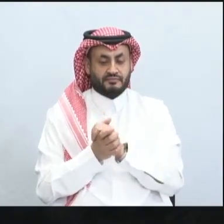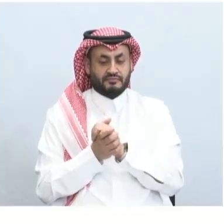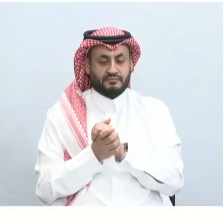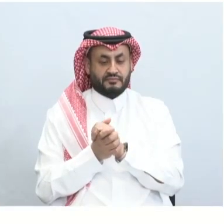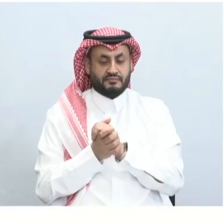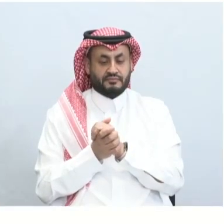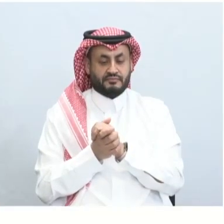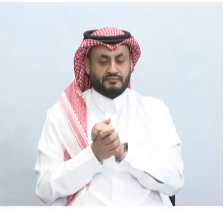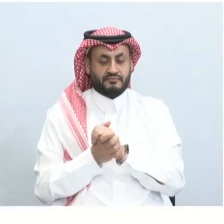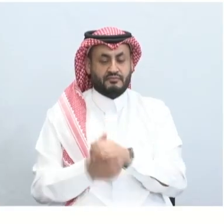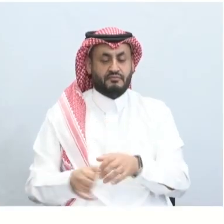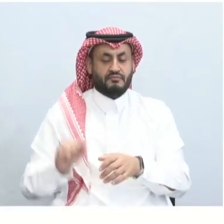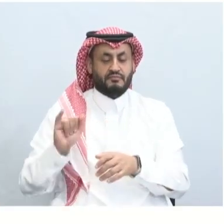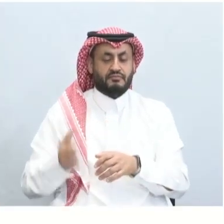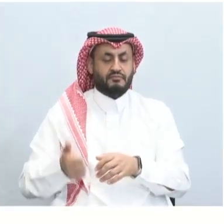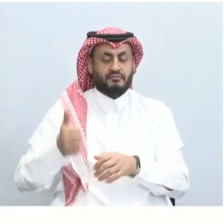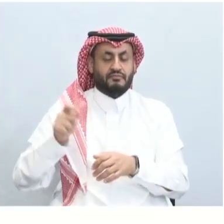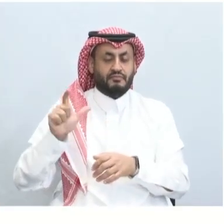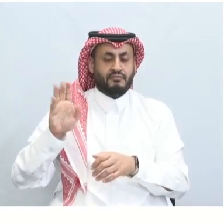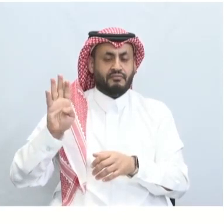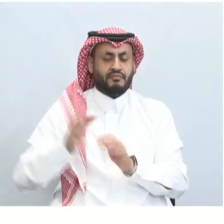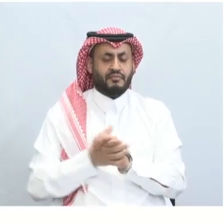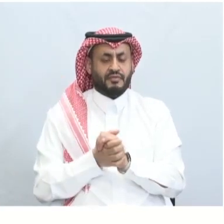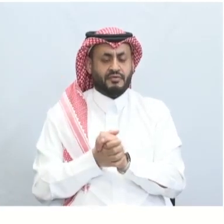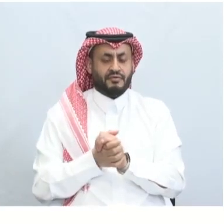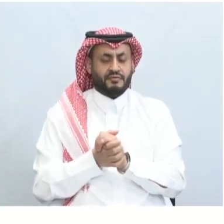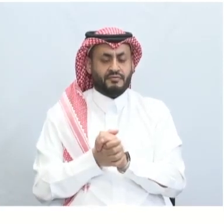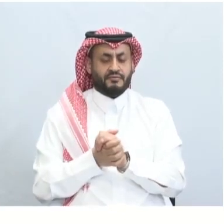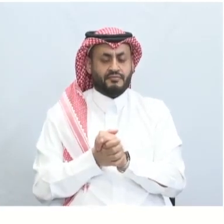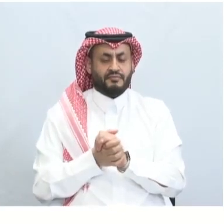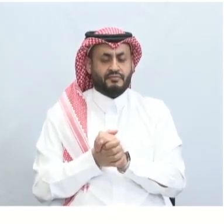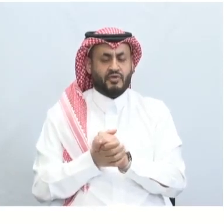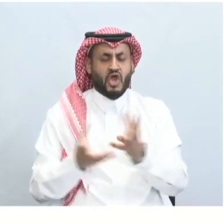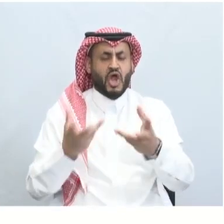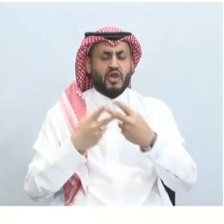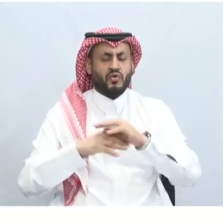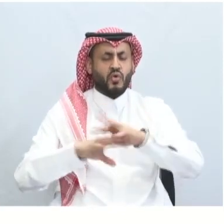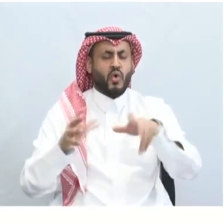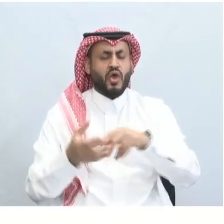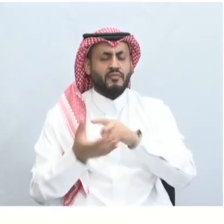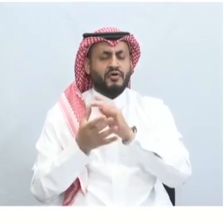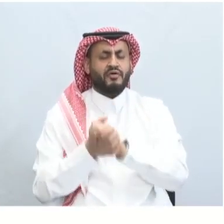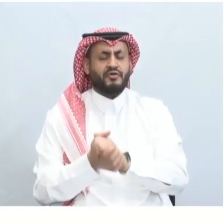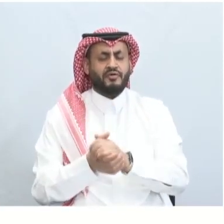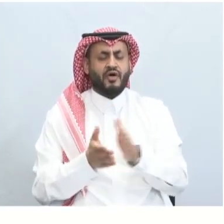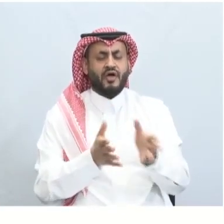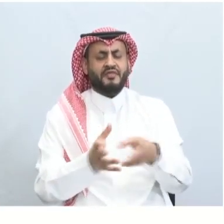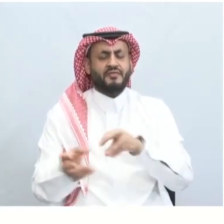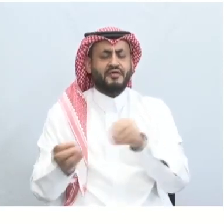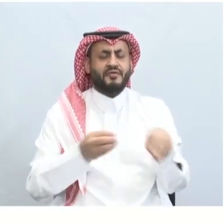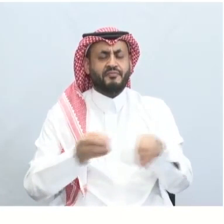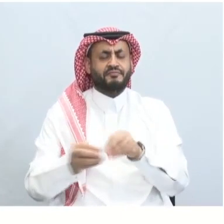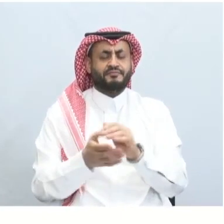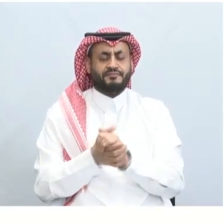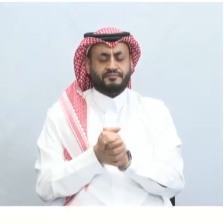كلمه مالك مالك مالك جميع المخلوقات ومدبر فهو مالك